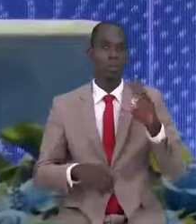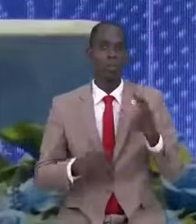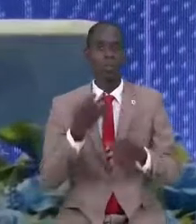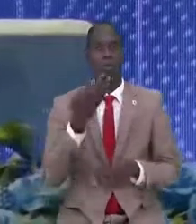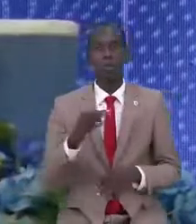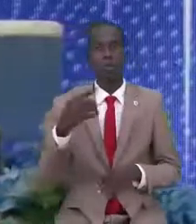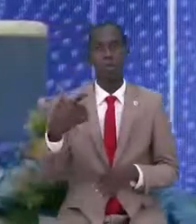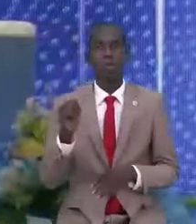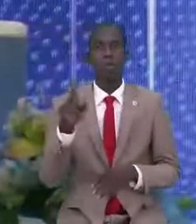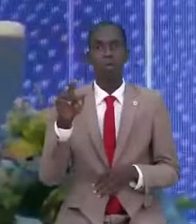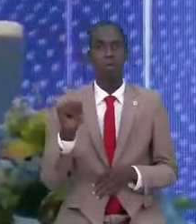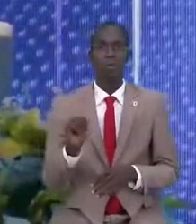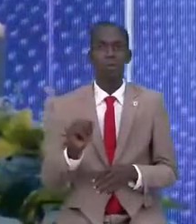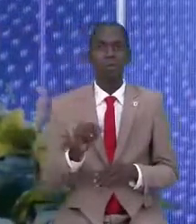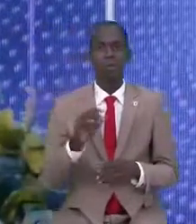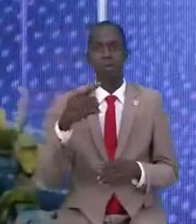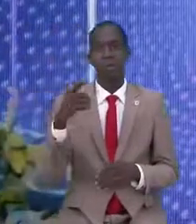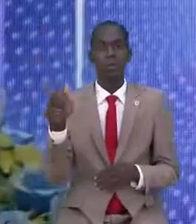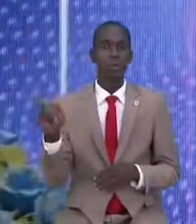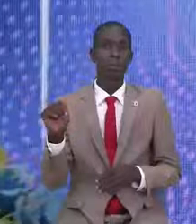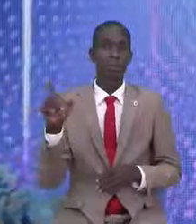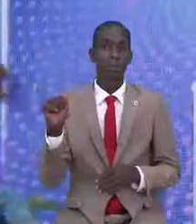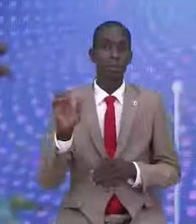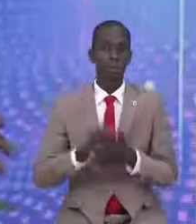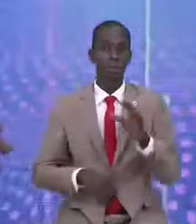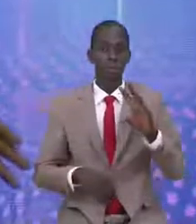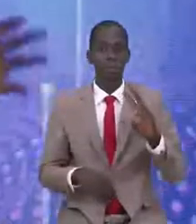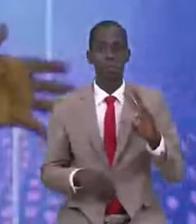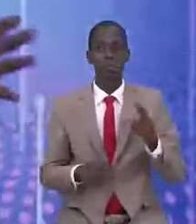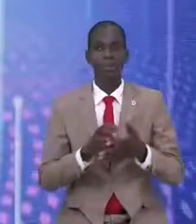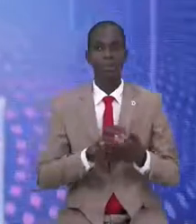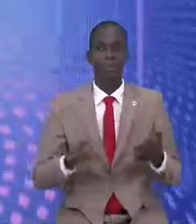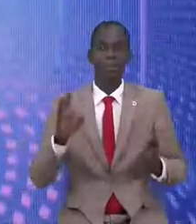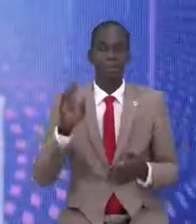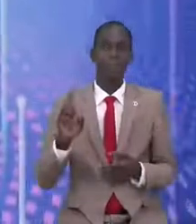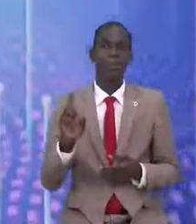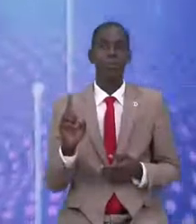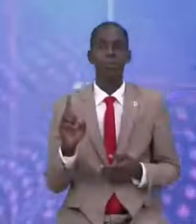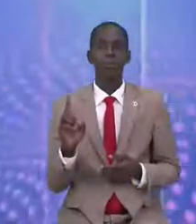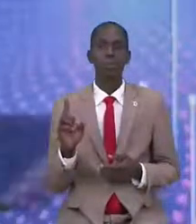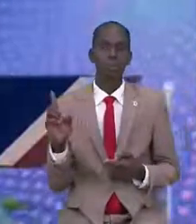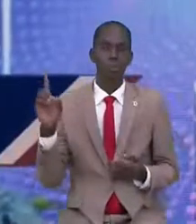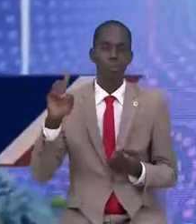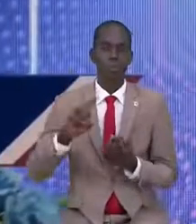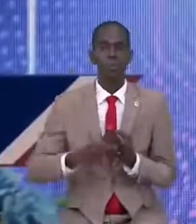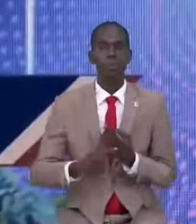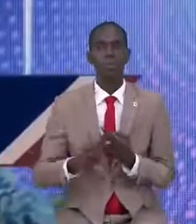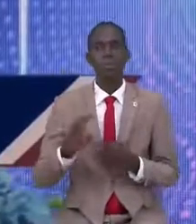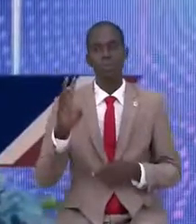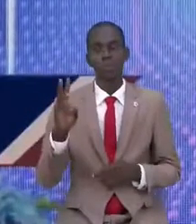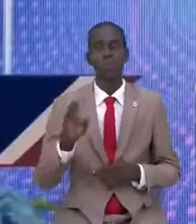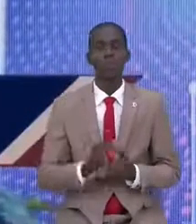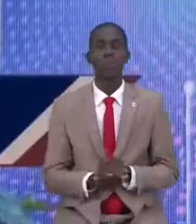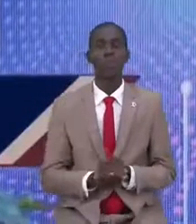Galates. Galates chapitre 6. Nous lisons du verset 1 jusqu'au